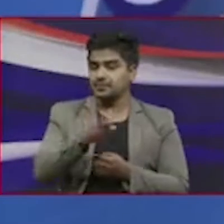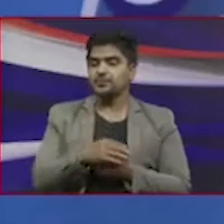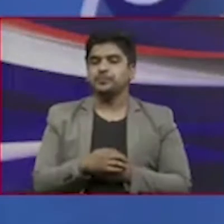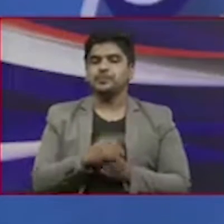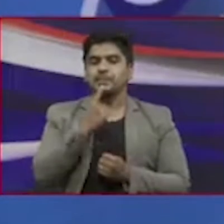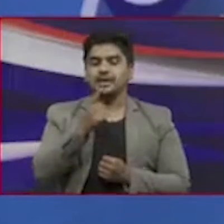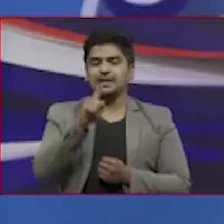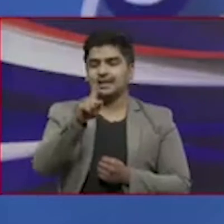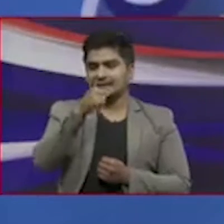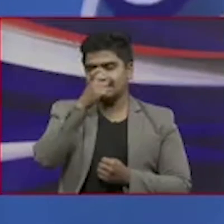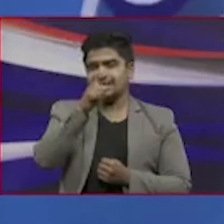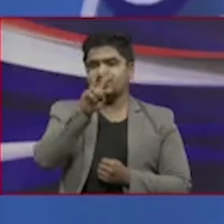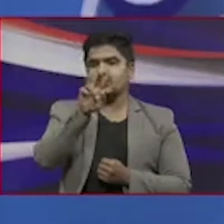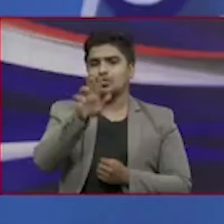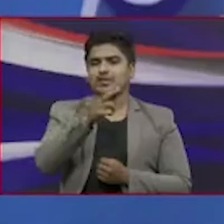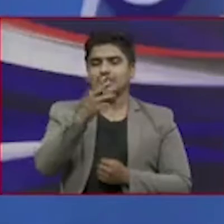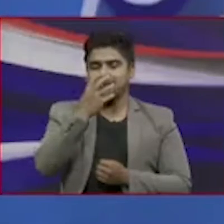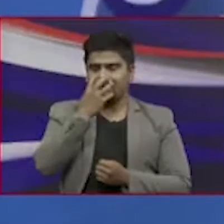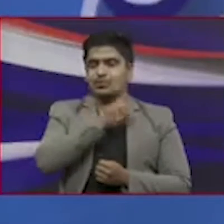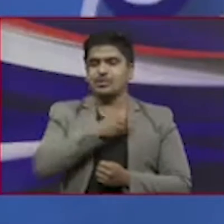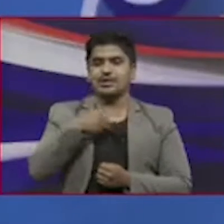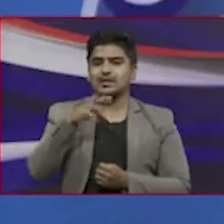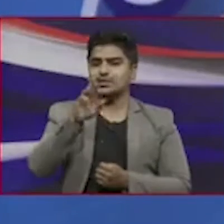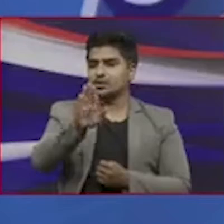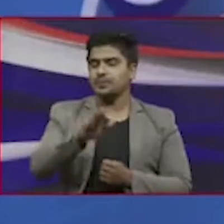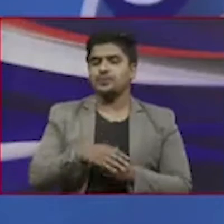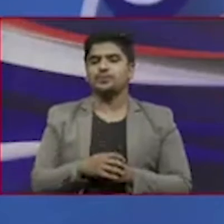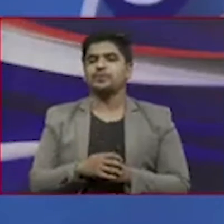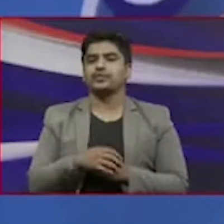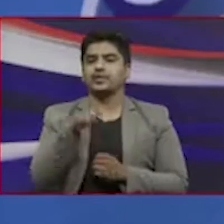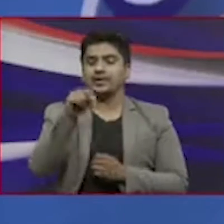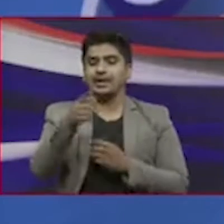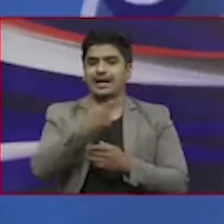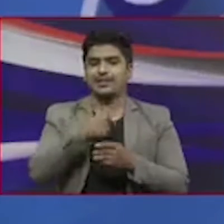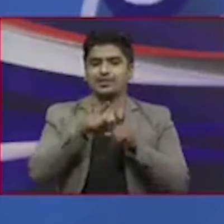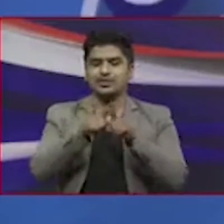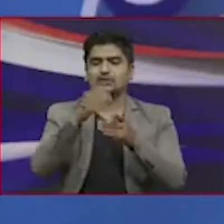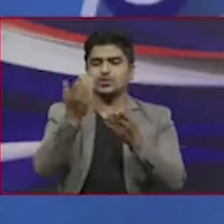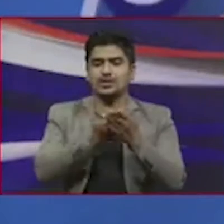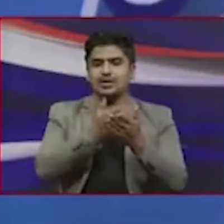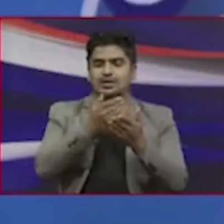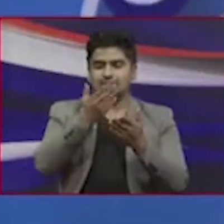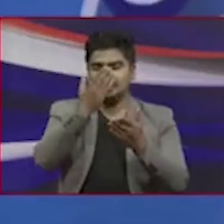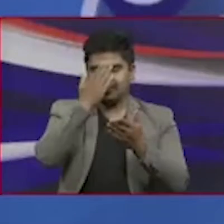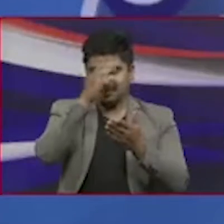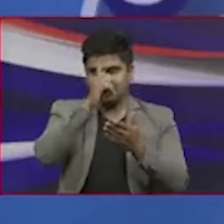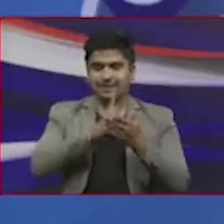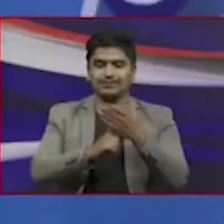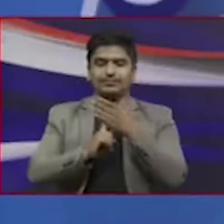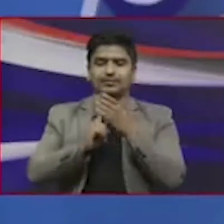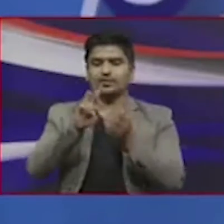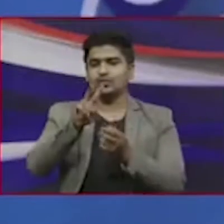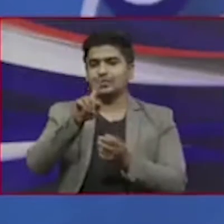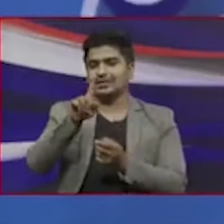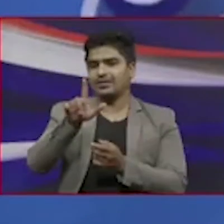भने 129 जना भेन्टिलेटरमा उपचाररत हुनुहुन्छ। हाल हामीसँग संस्थागत क्वारेन्टाइनमा जम्मा 218 जना